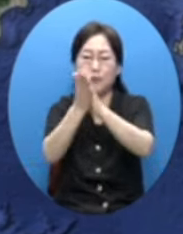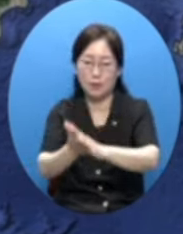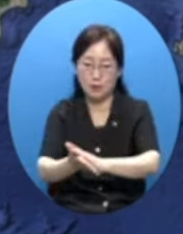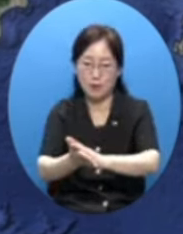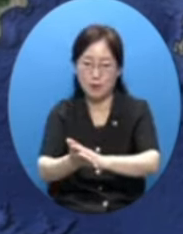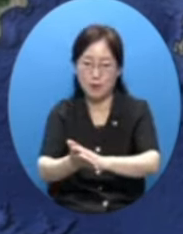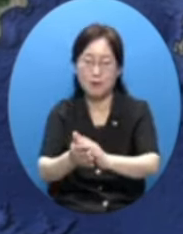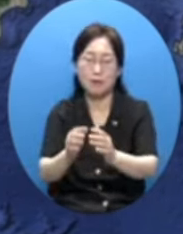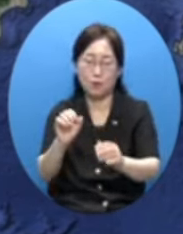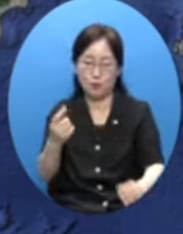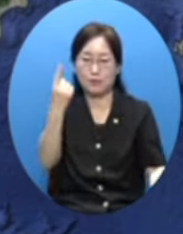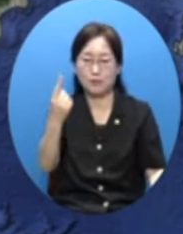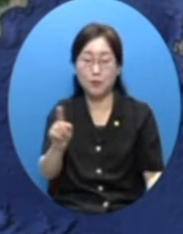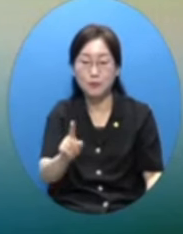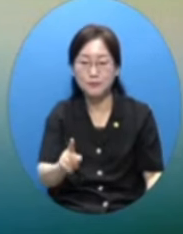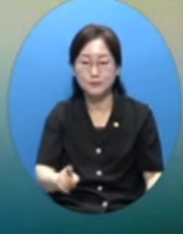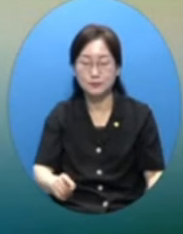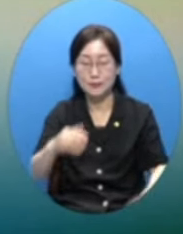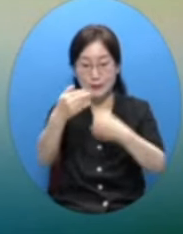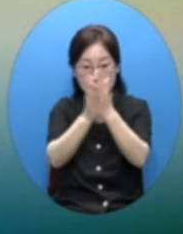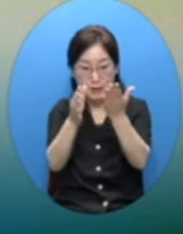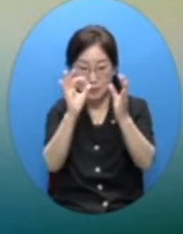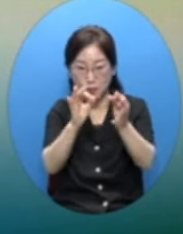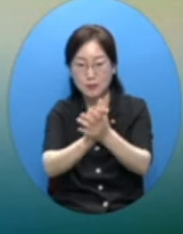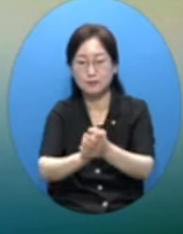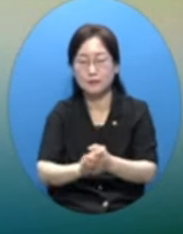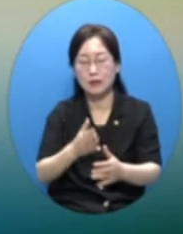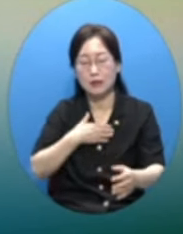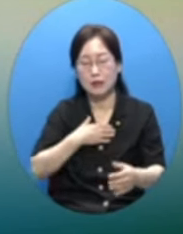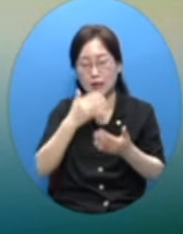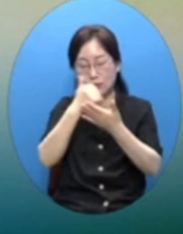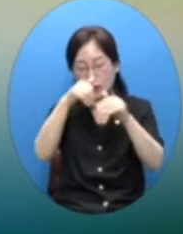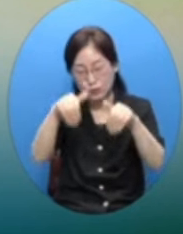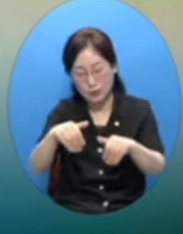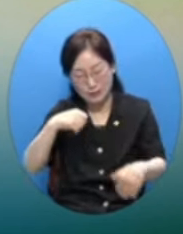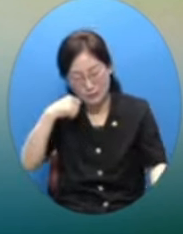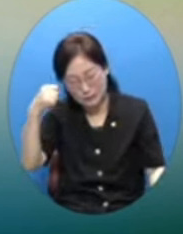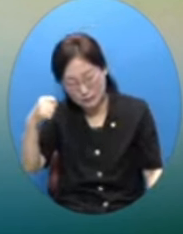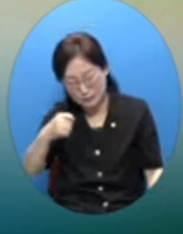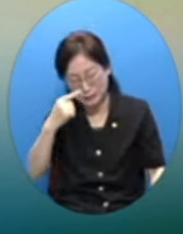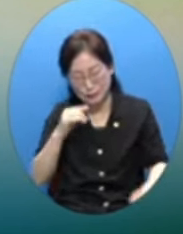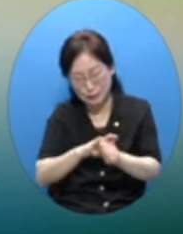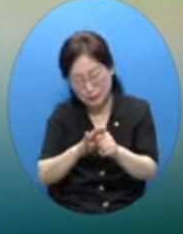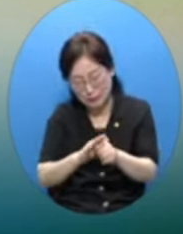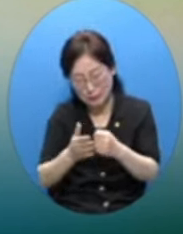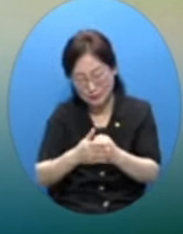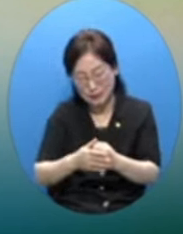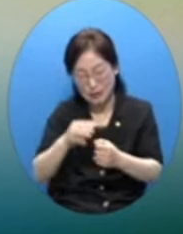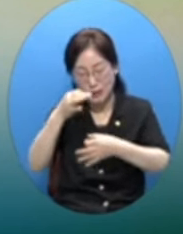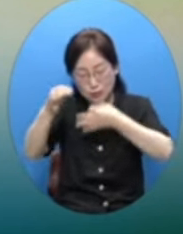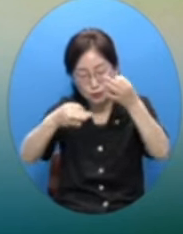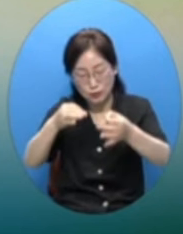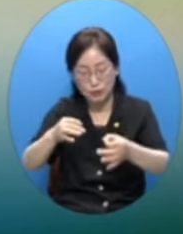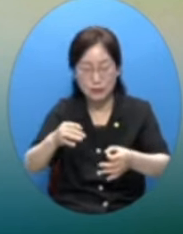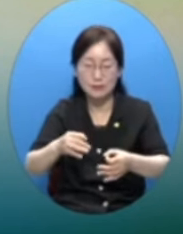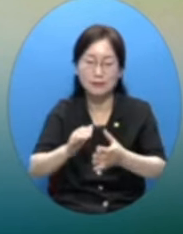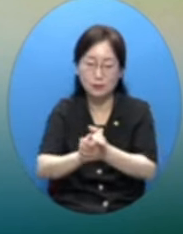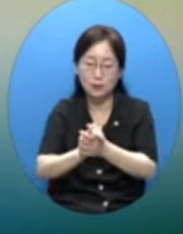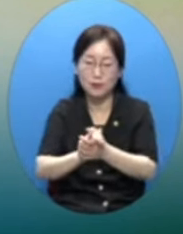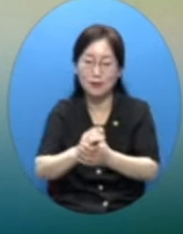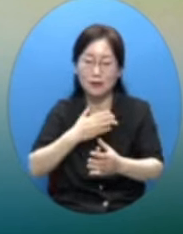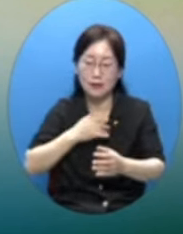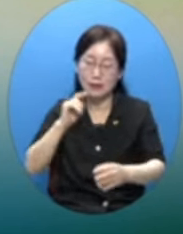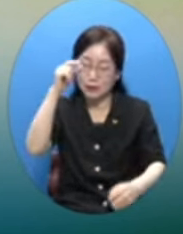나옵니다. 나는 여전히 죄의 노예라고 생각하기 때문에 비참한 가운데 계속 부르짖었다. 왜 나의